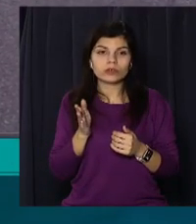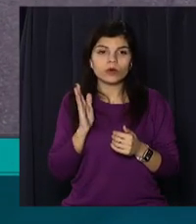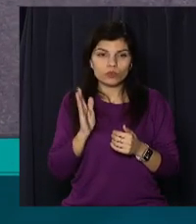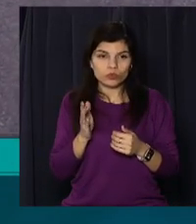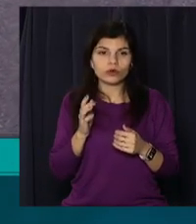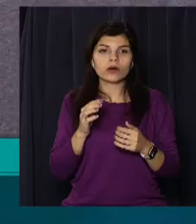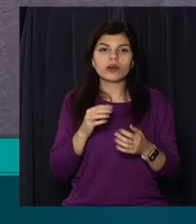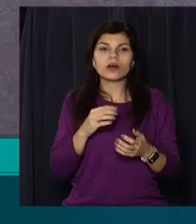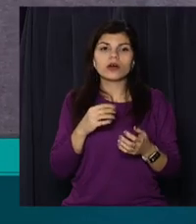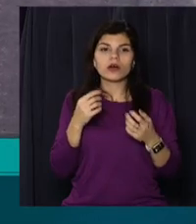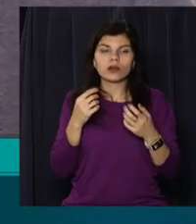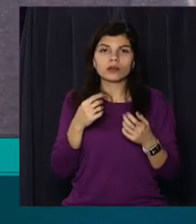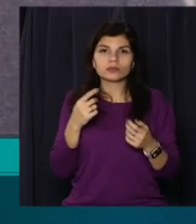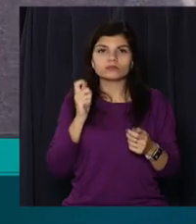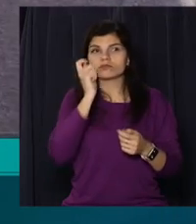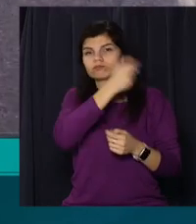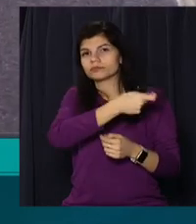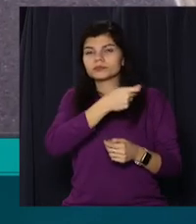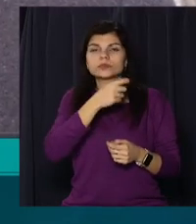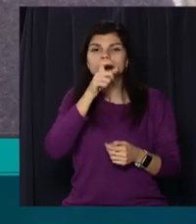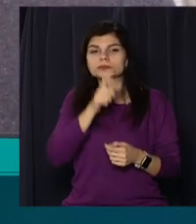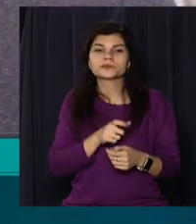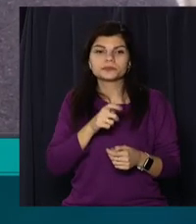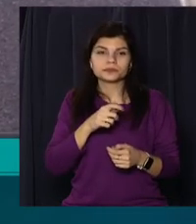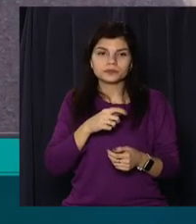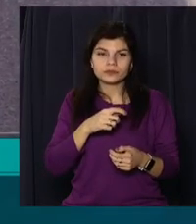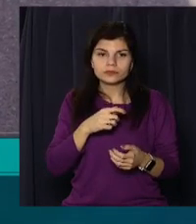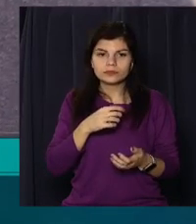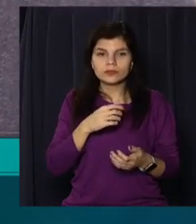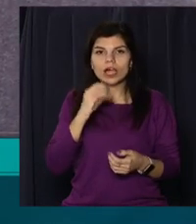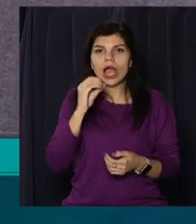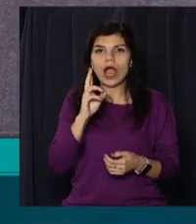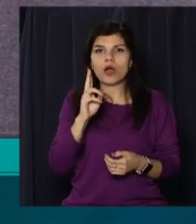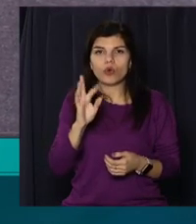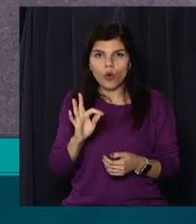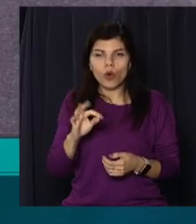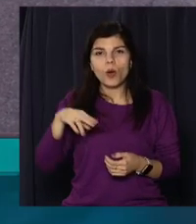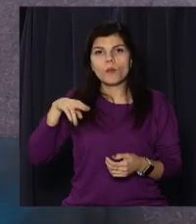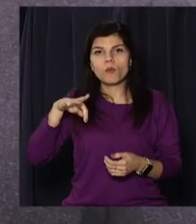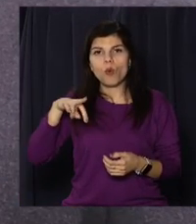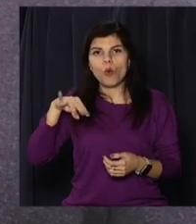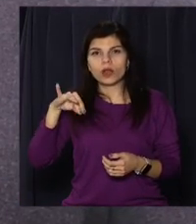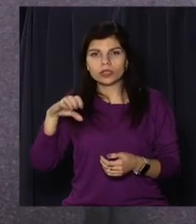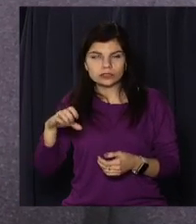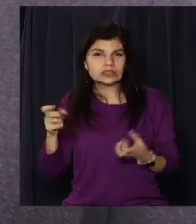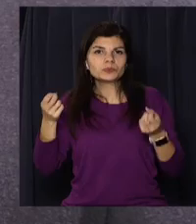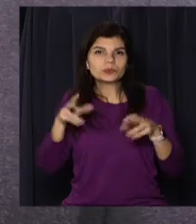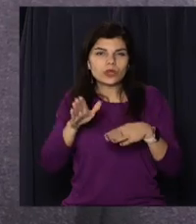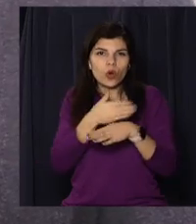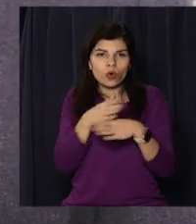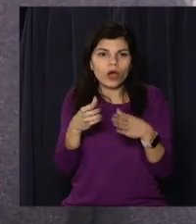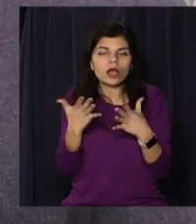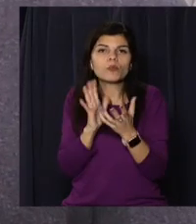будуть надані відповідні повноваження комунальним підприємством «Екополіс», в якому буде сформовано спеціальний підрозділ, який